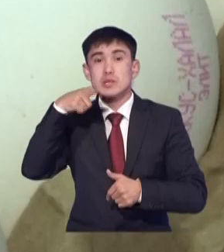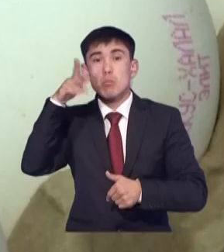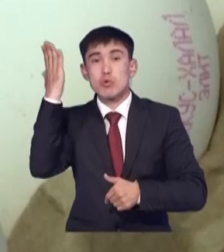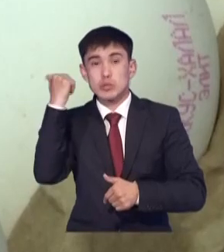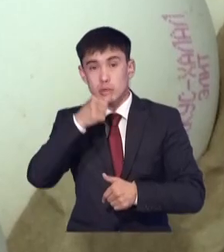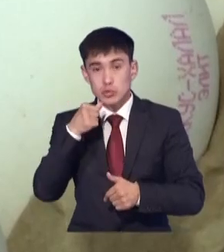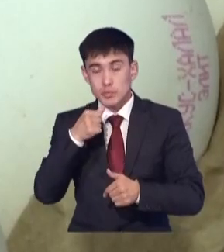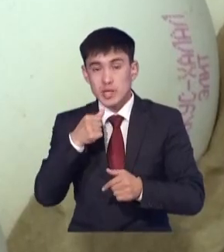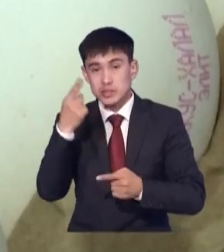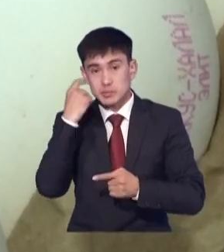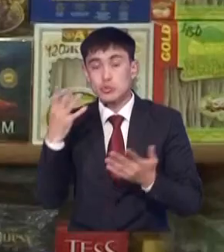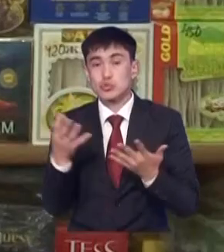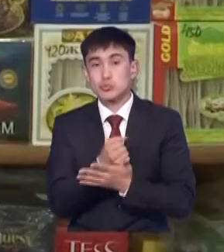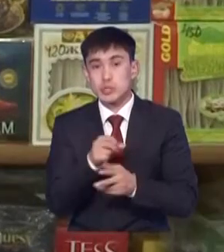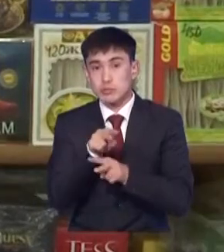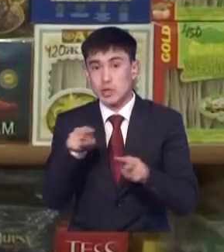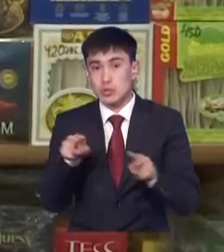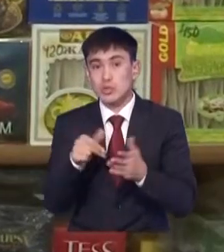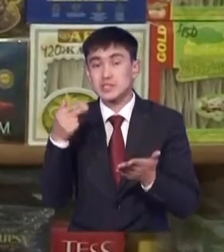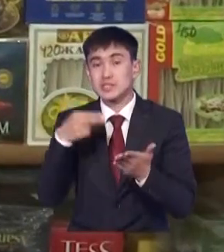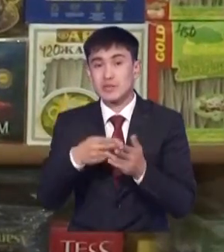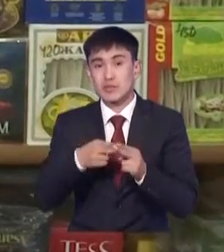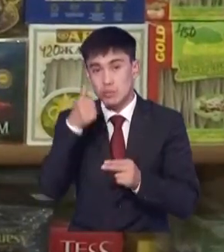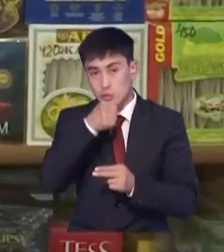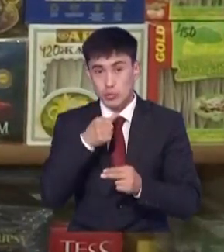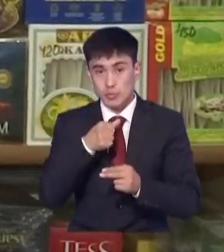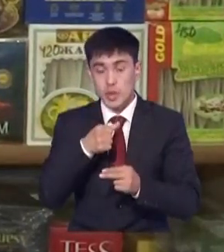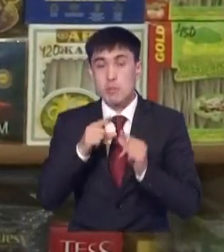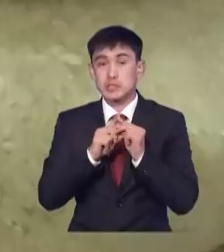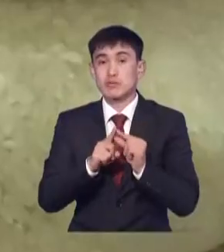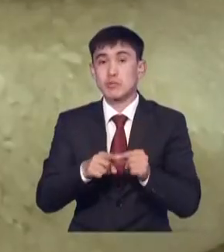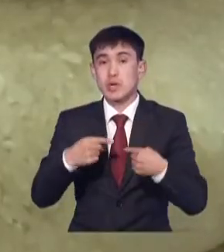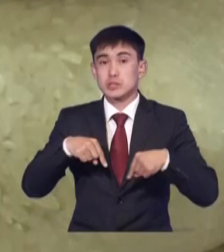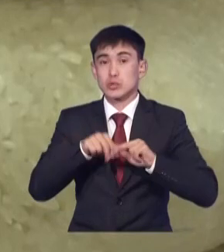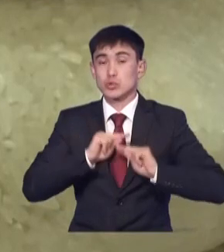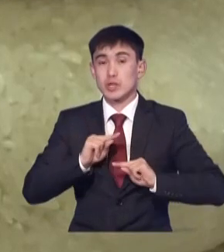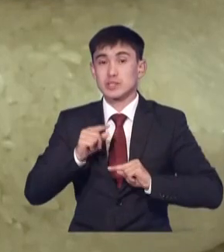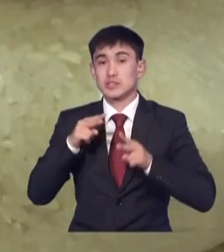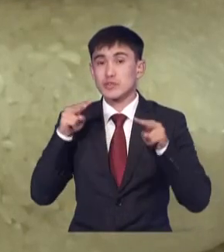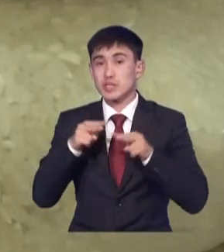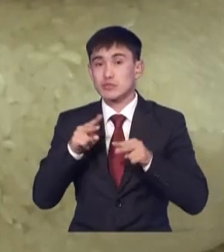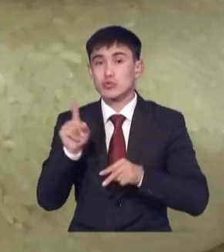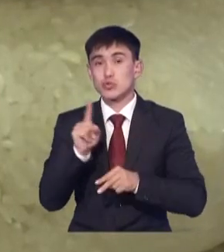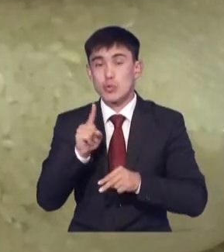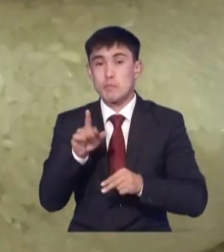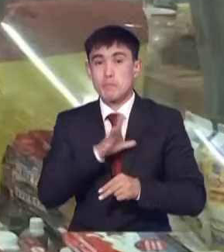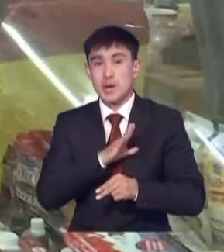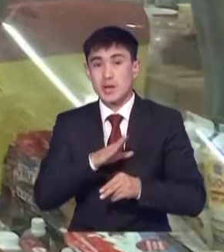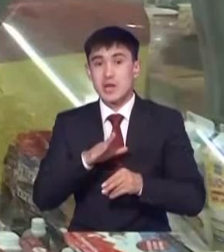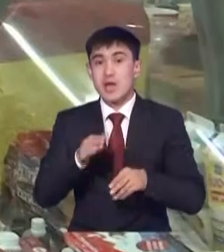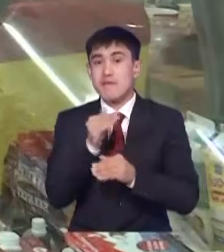эксперты сообщают о успешном контроле цен в текущем году. По словам сотрудников организации, это свидетельствует о том, что были